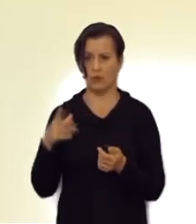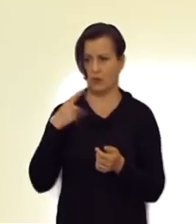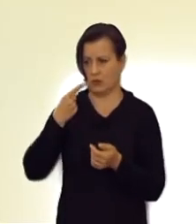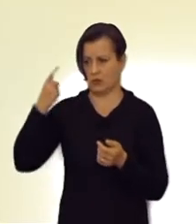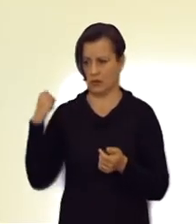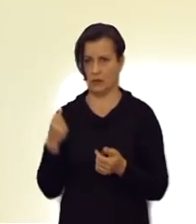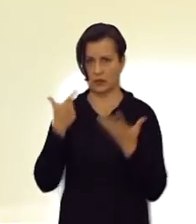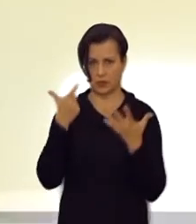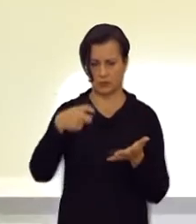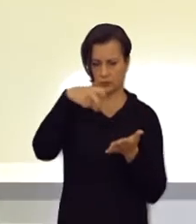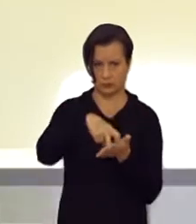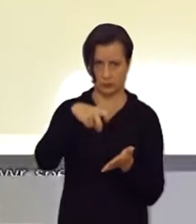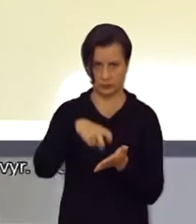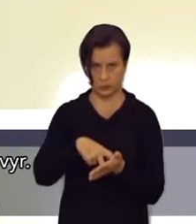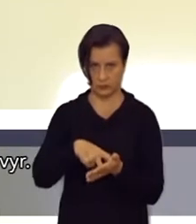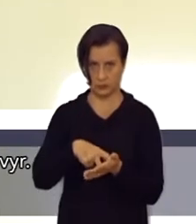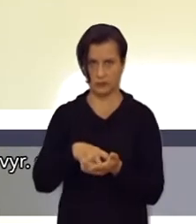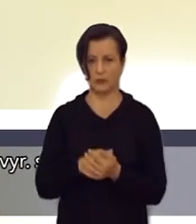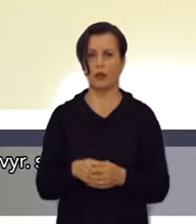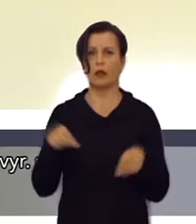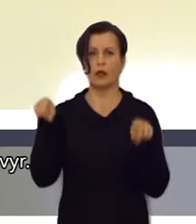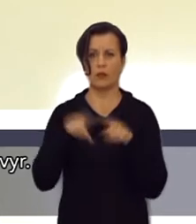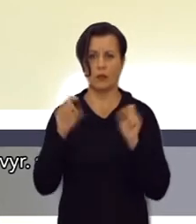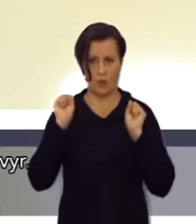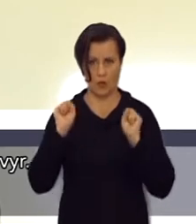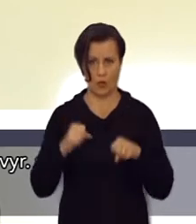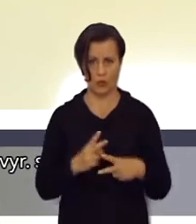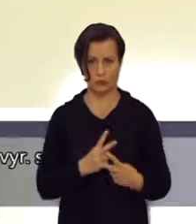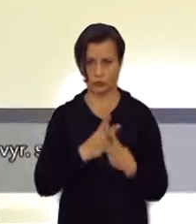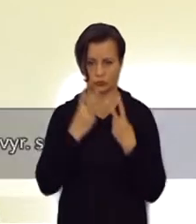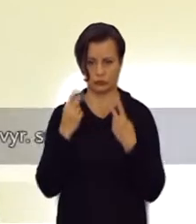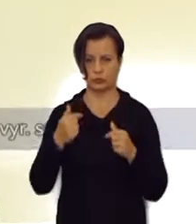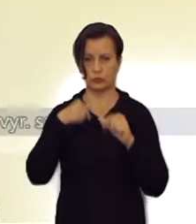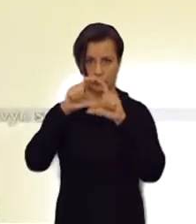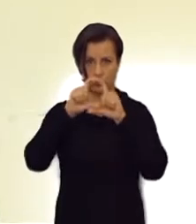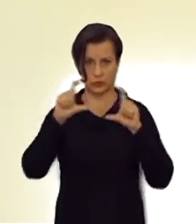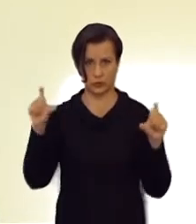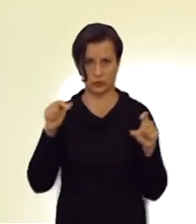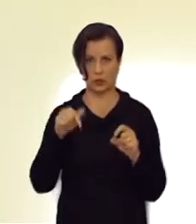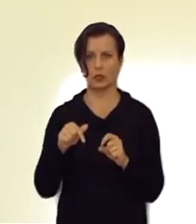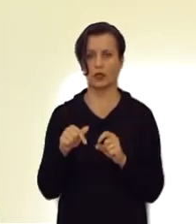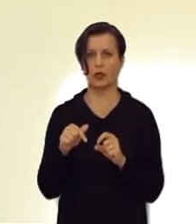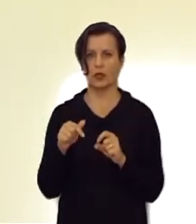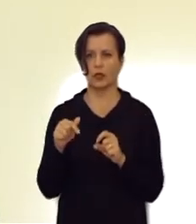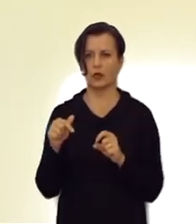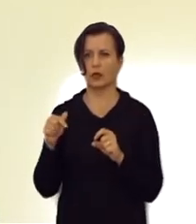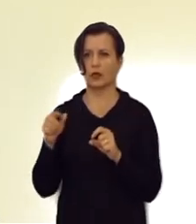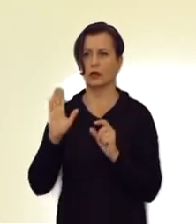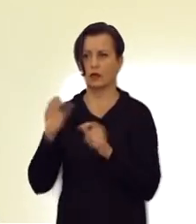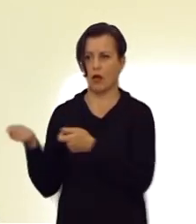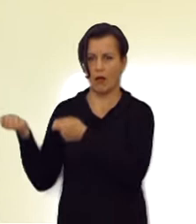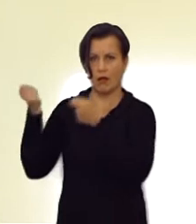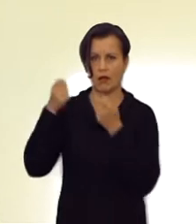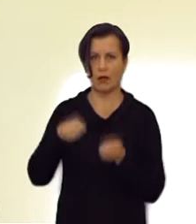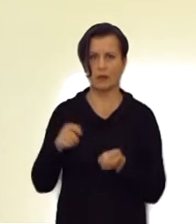buvo užregistruoti 7 gripo atvejai. Taip pat galime pasidžiaugti, kad mūsų gydymo įstaigas jau pasiekė